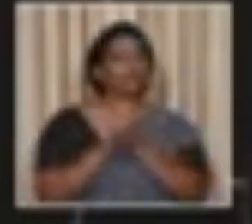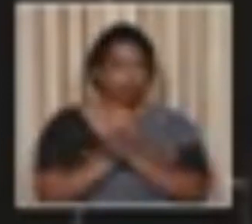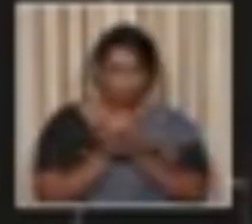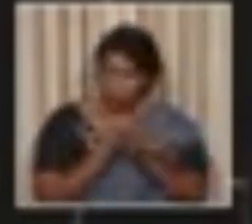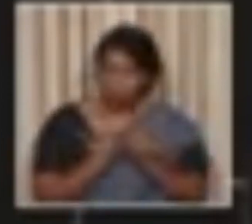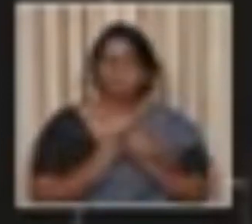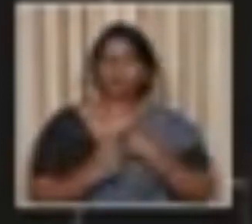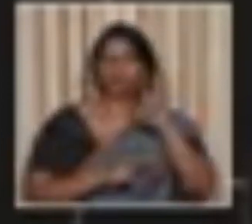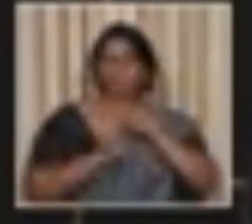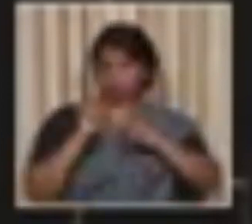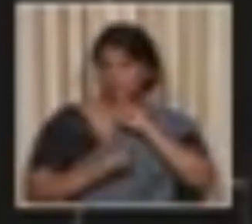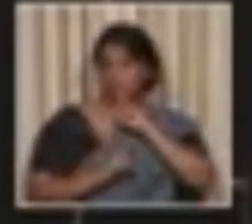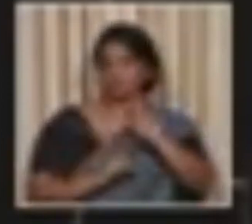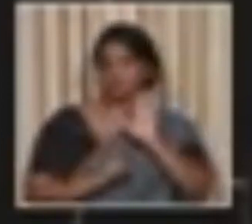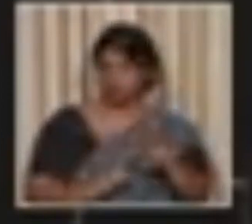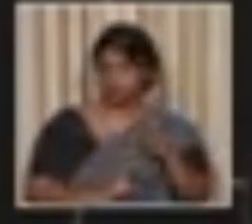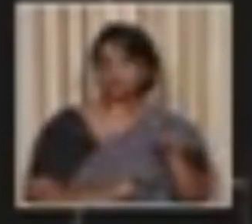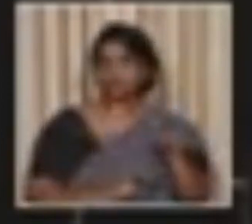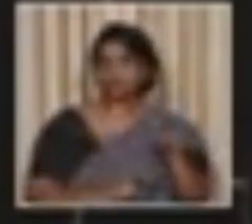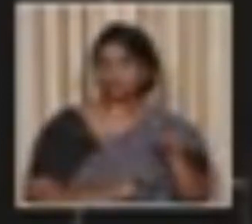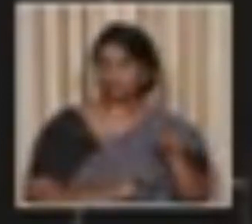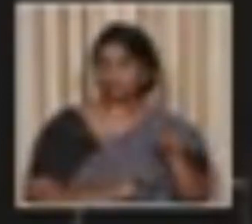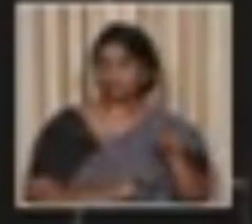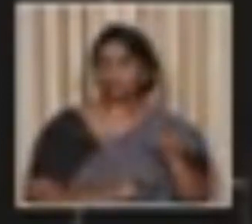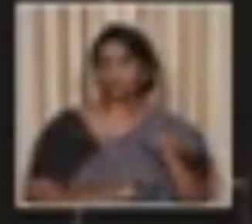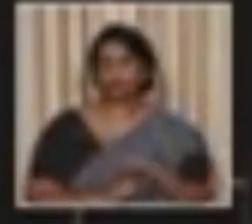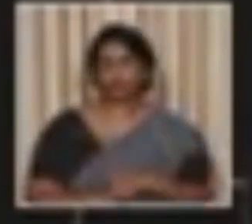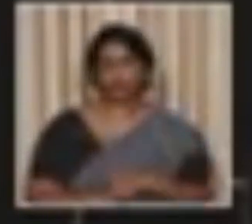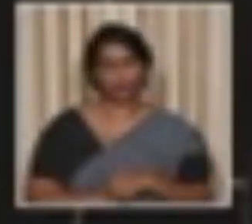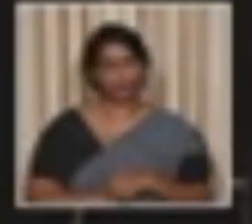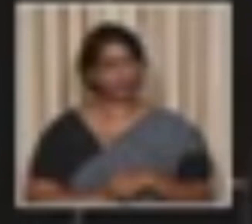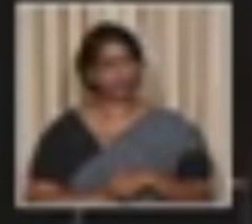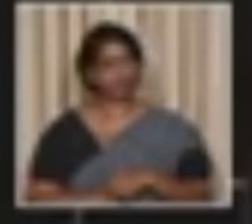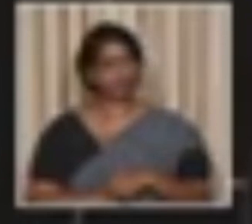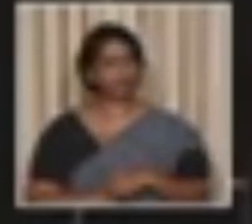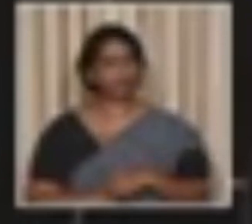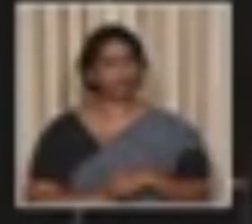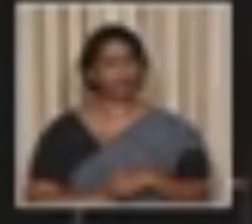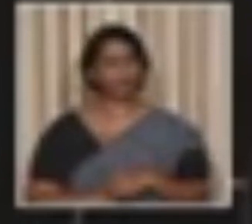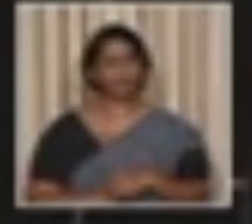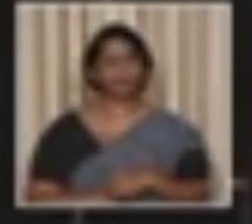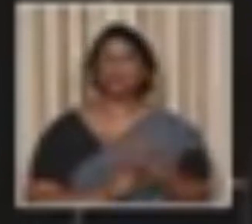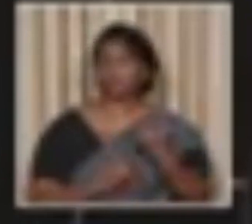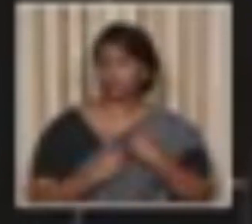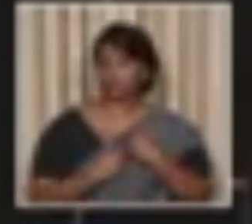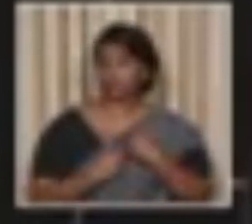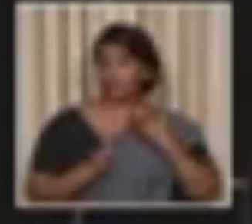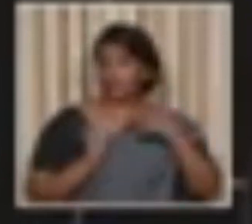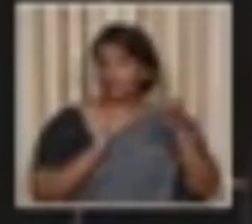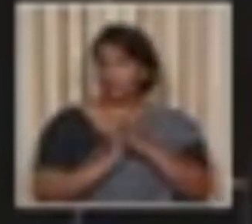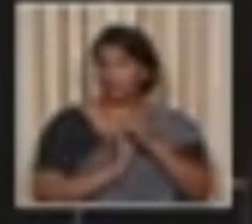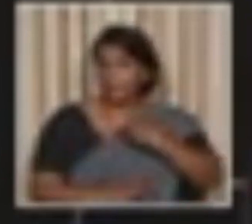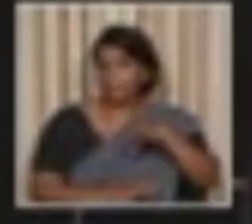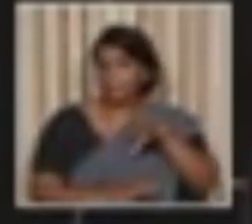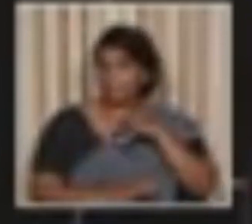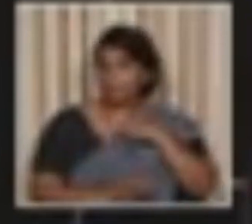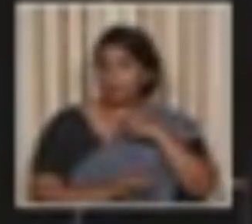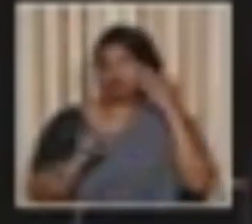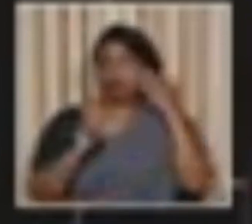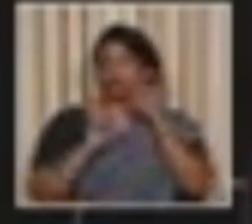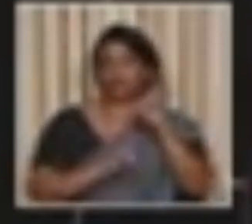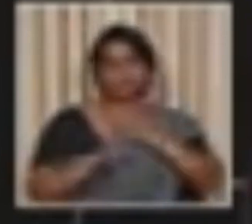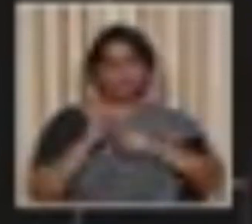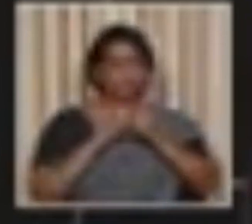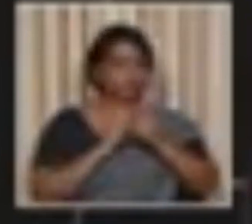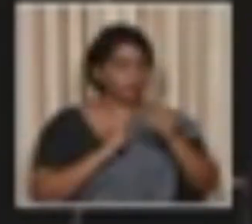நாம் சம்மதமில்லை என்பதிலே கிழக்கிலே இருக்கிற முஸ்லீம்கள் நாம் தெளிவாக இருக்கின்றோம். அவ்வாறு சம்மதிக்க வேண்டுமாக இருந்தால் அவை பேசப்பட வேண்டும். இங்கே முஸ்லீம் காங்கிரஸ்